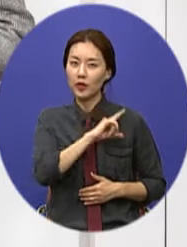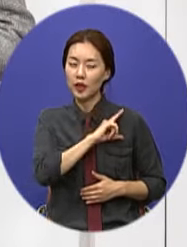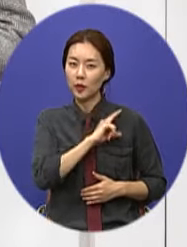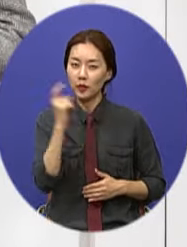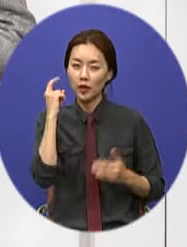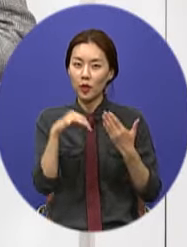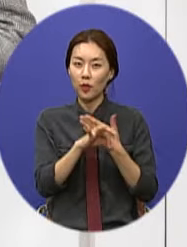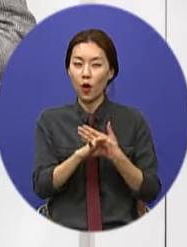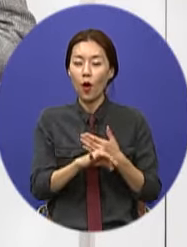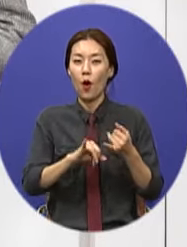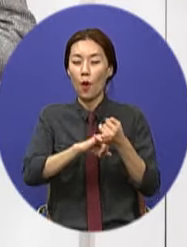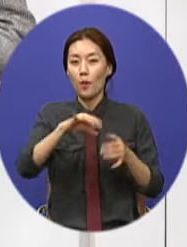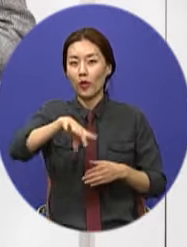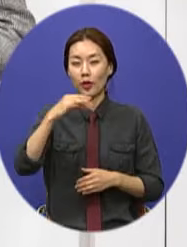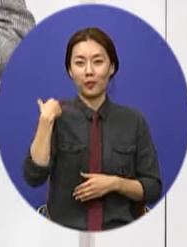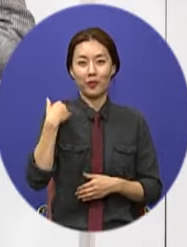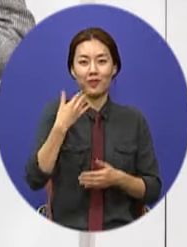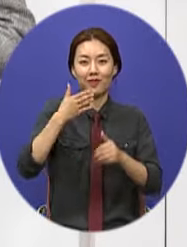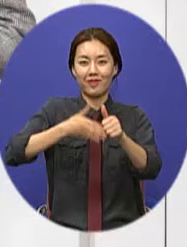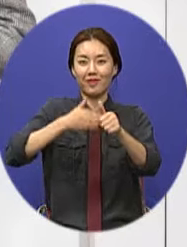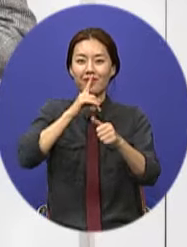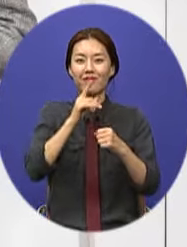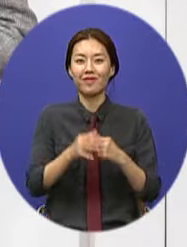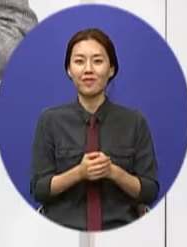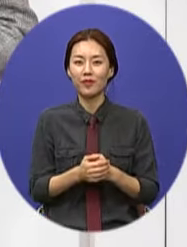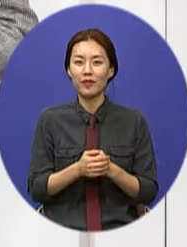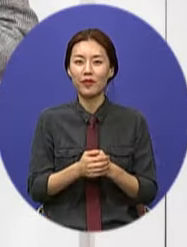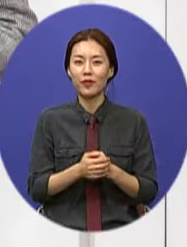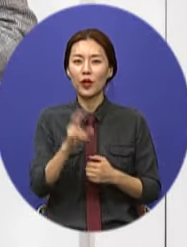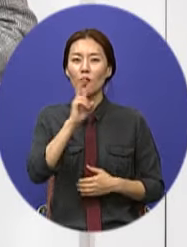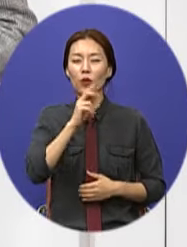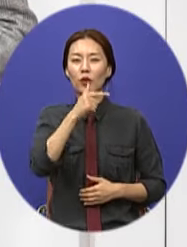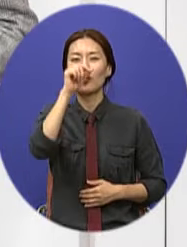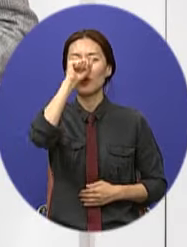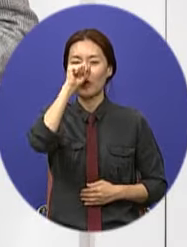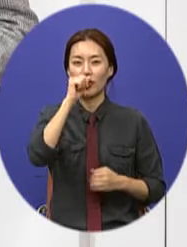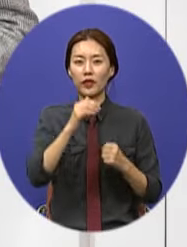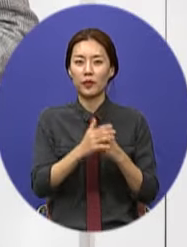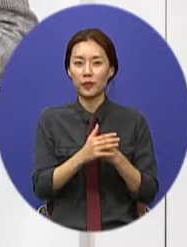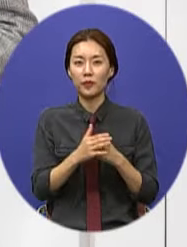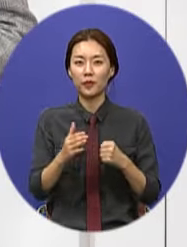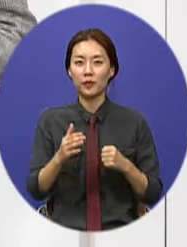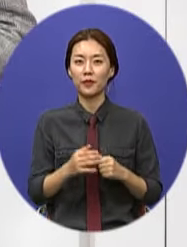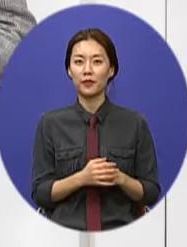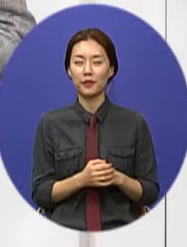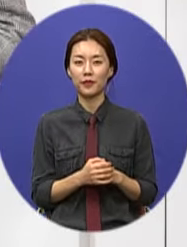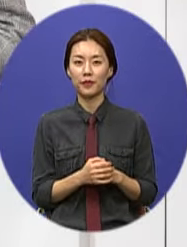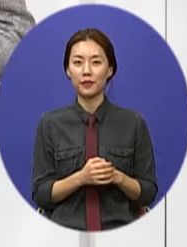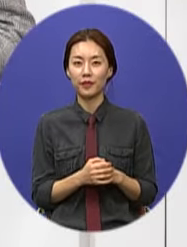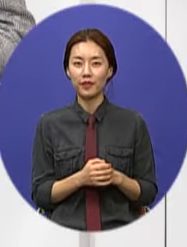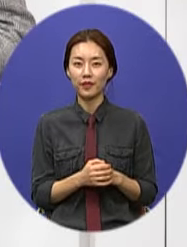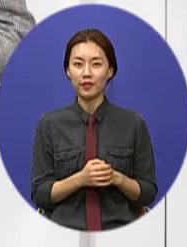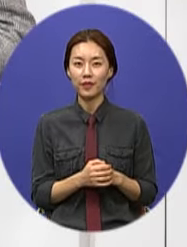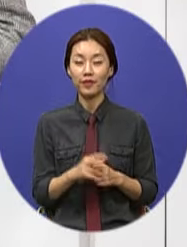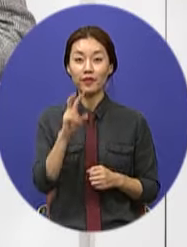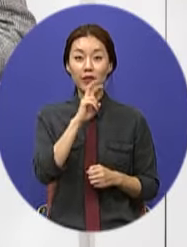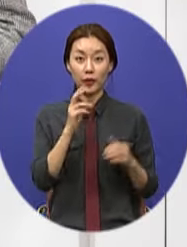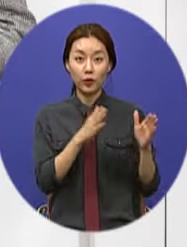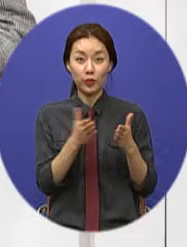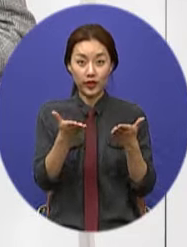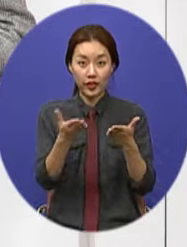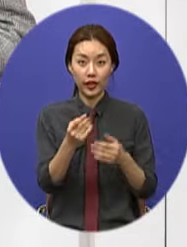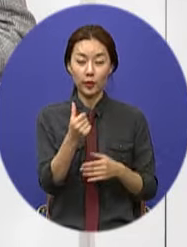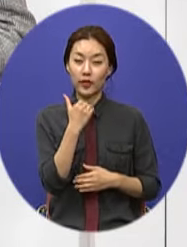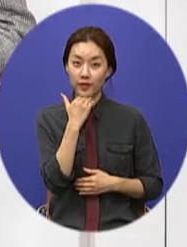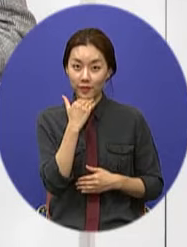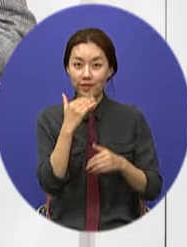들리면 꼭 아는 체 해주세요. 예예. 노래를 너무 잘 좋아하다 보니까요. 네네. 예예. 예. 네, 음악 드릴게요. 조금만